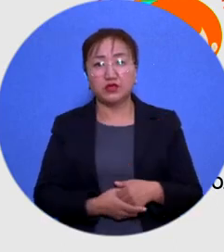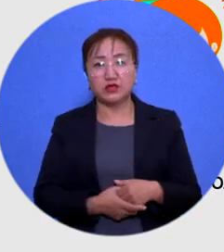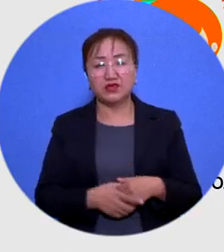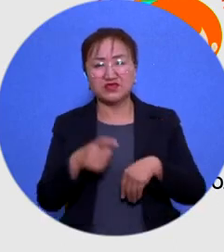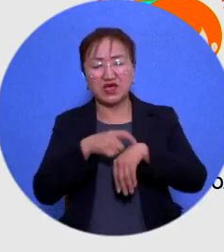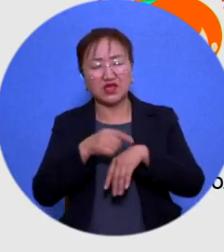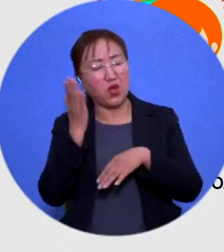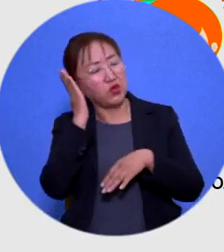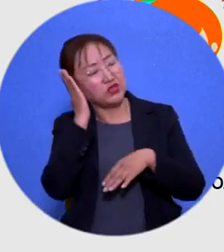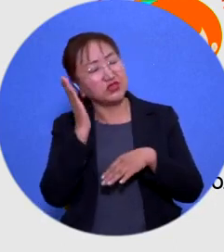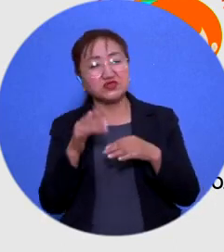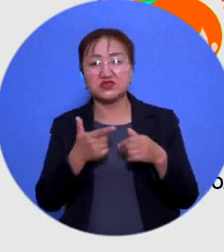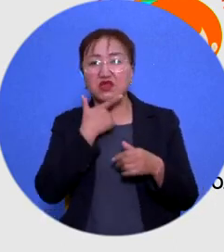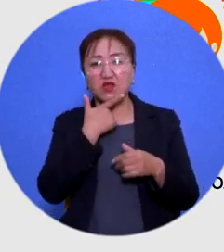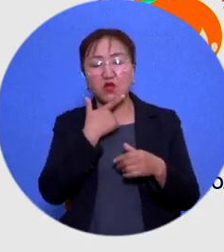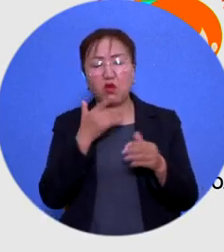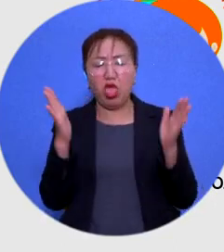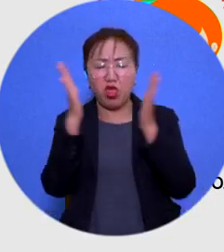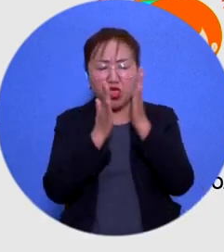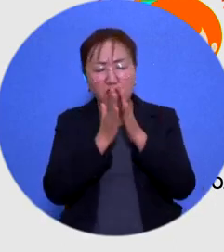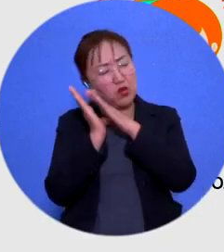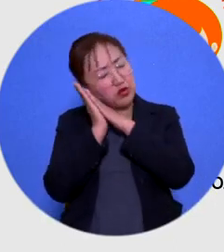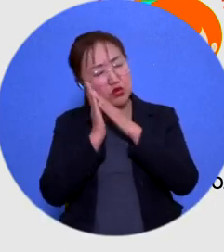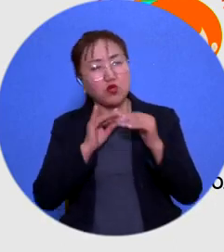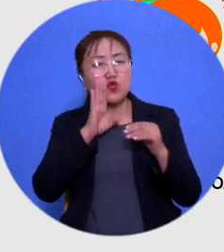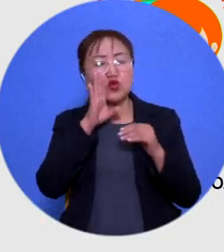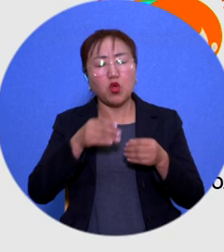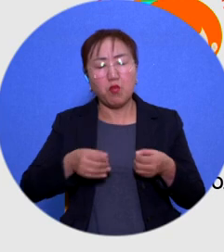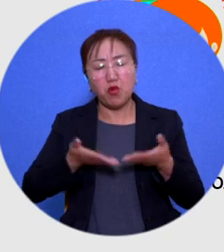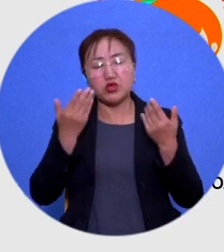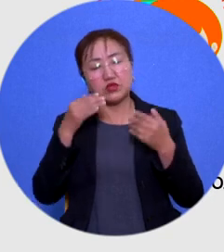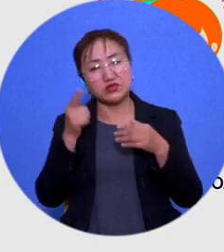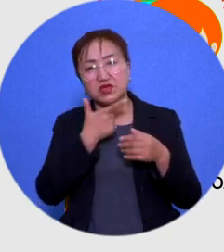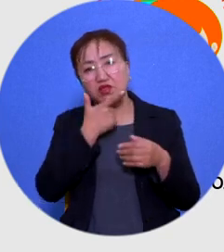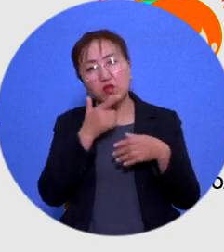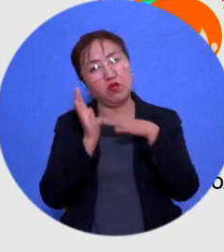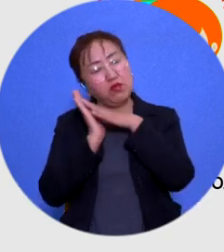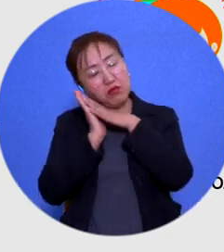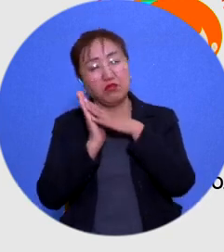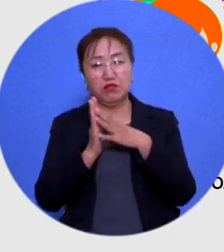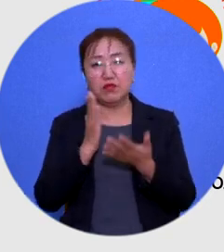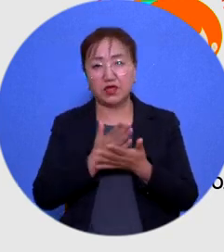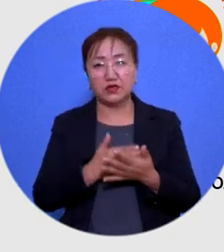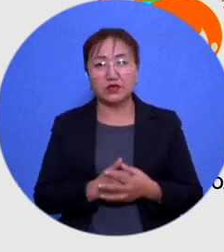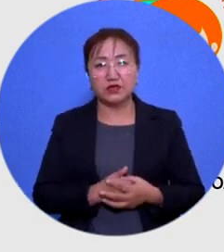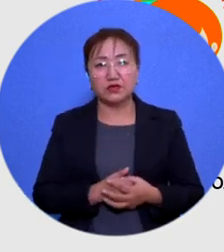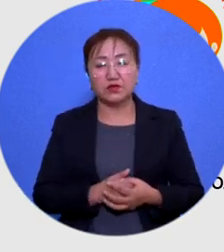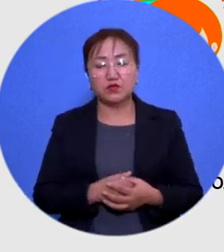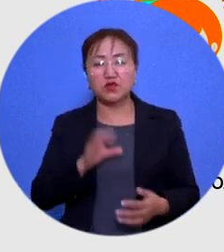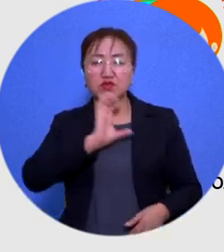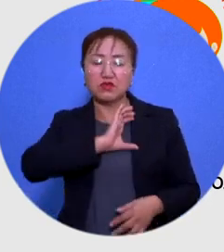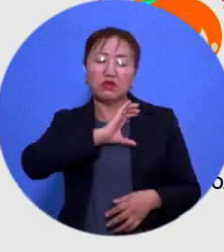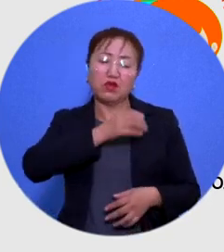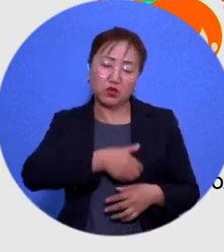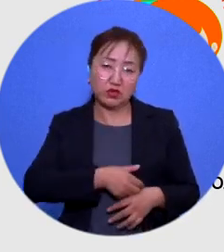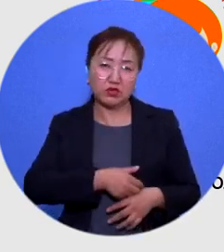цагтаа унтах чадахгүй, ингээд ороо унтах, өглөө одоо сэрч чадахгүй байх, мөн хин нэгнээс болоо сэтгэл санаагаар унах,